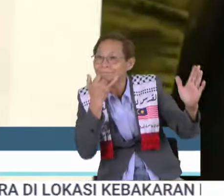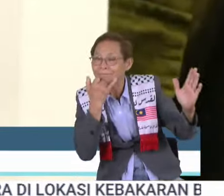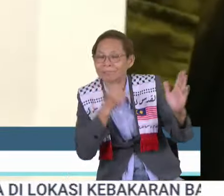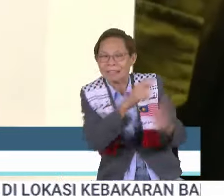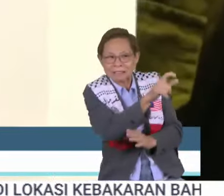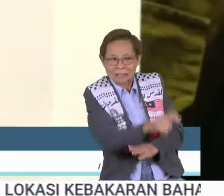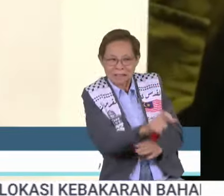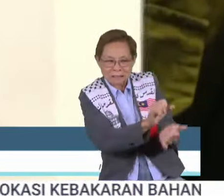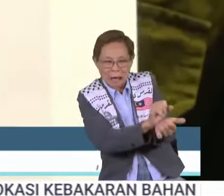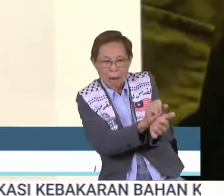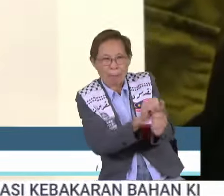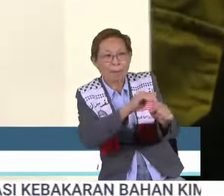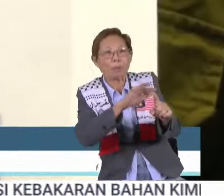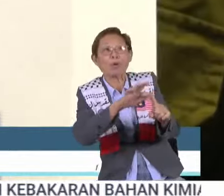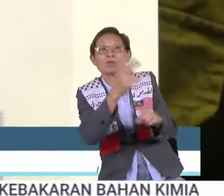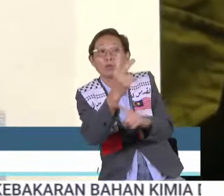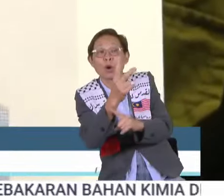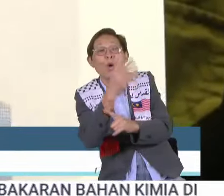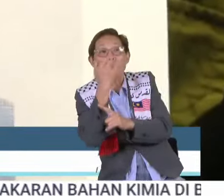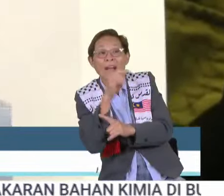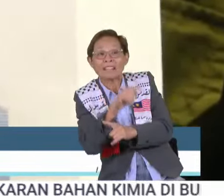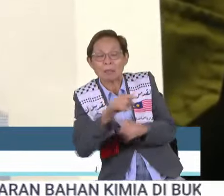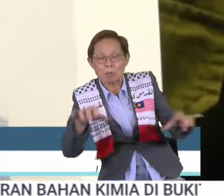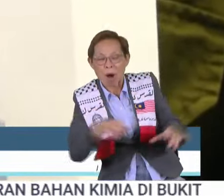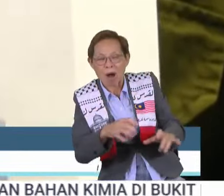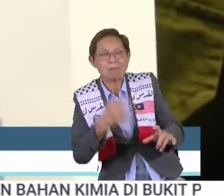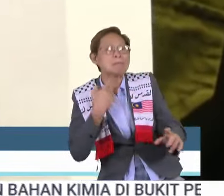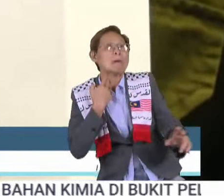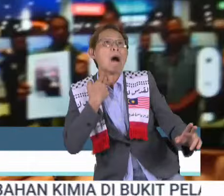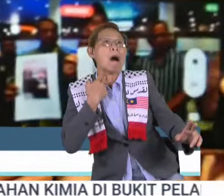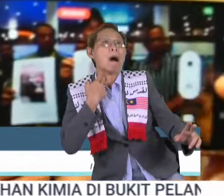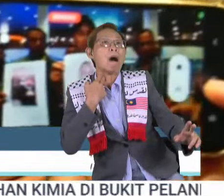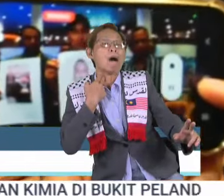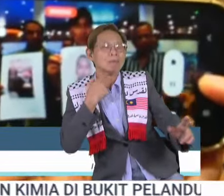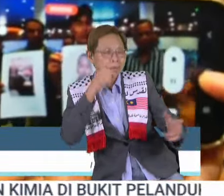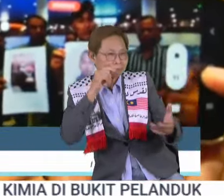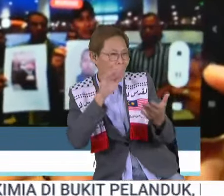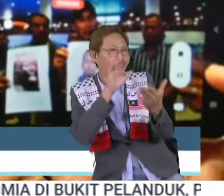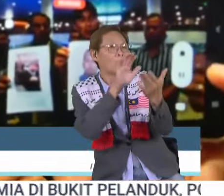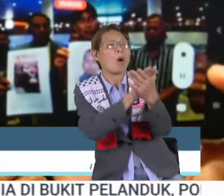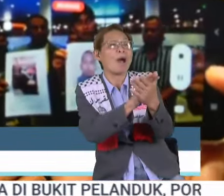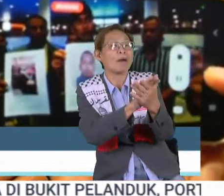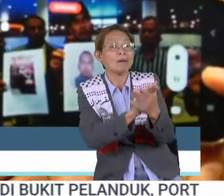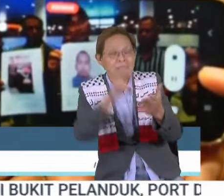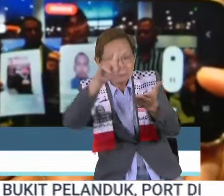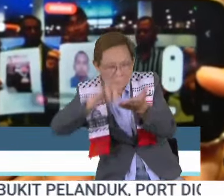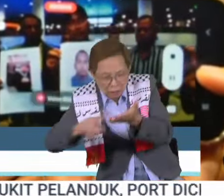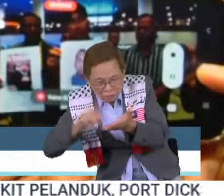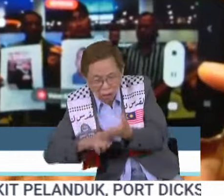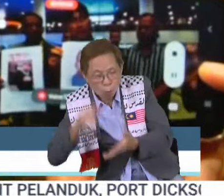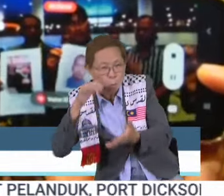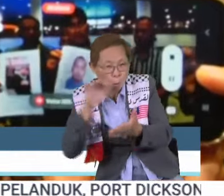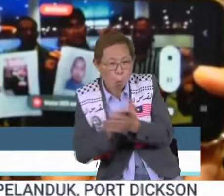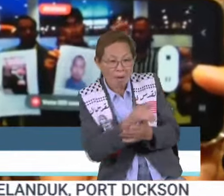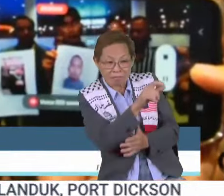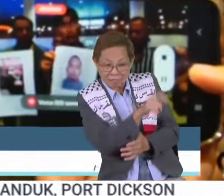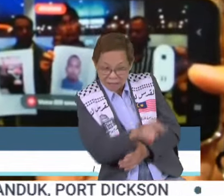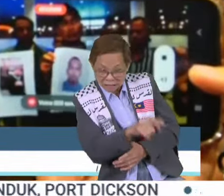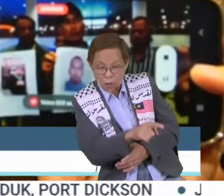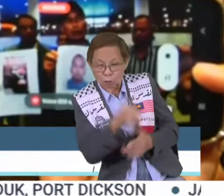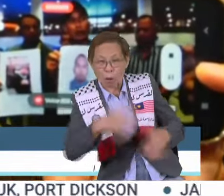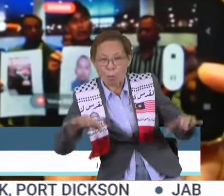Suspek pernah ditahan pada Februari lepas kerana melakukan ugutan jenayah terhadap isterinya. Semakan turut mendapati isteri suspek